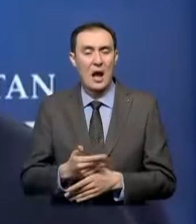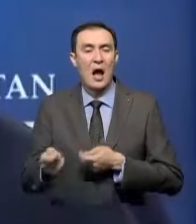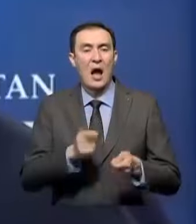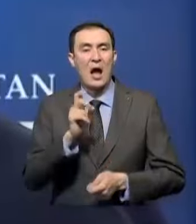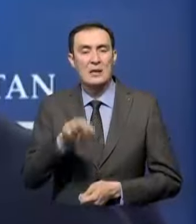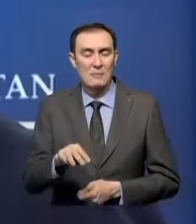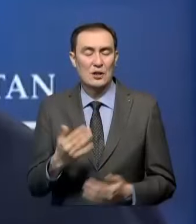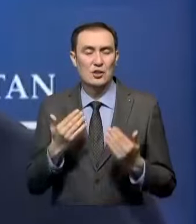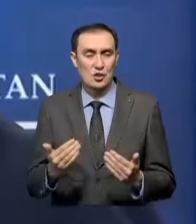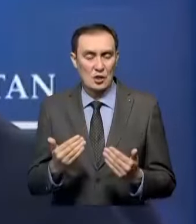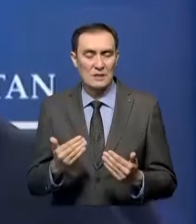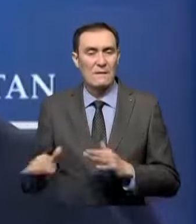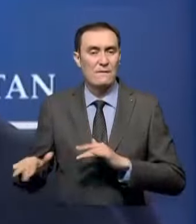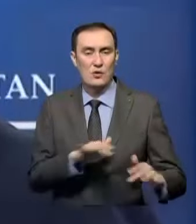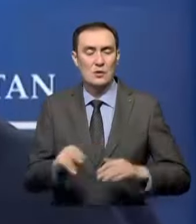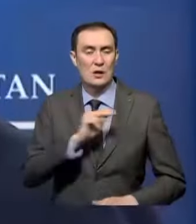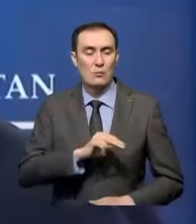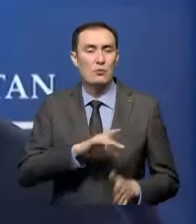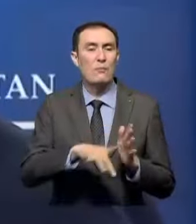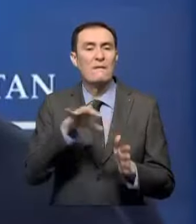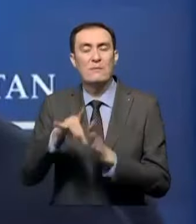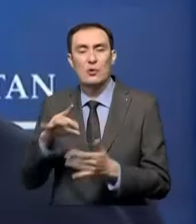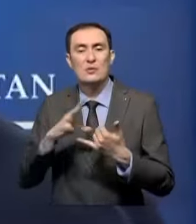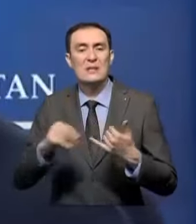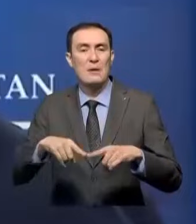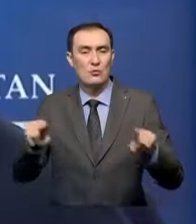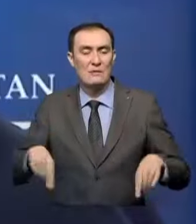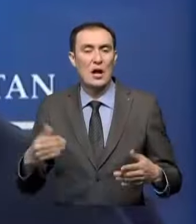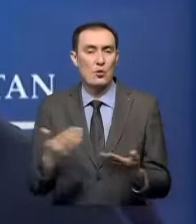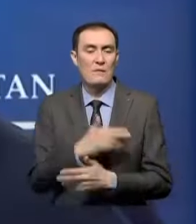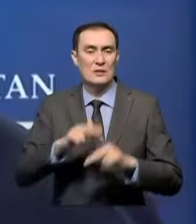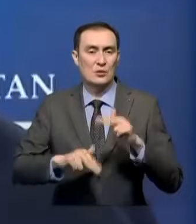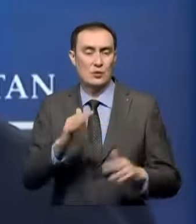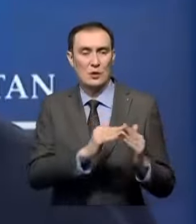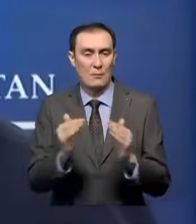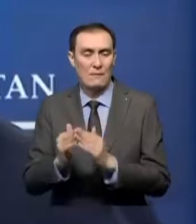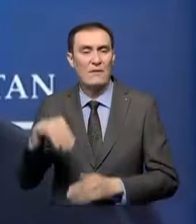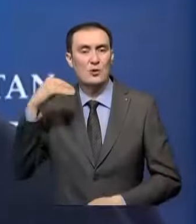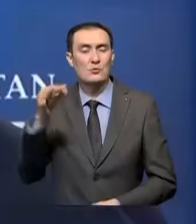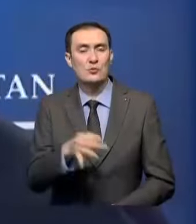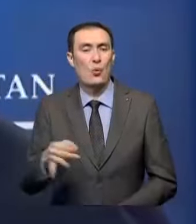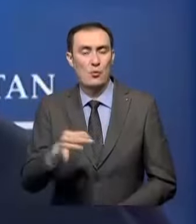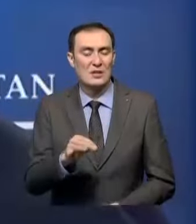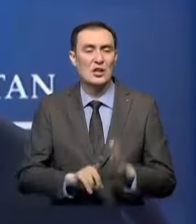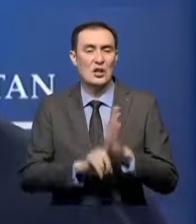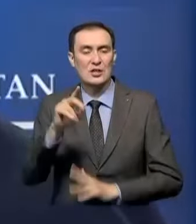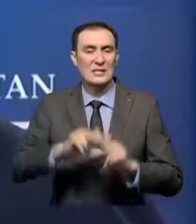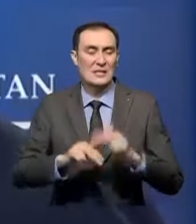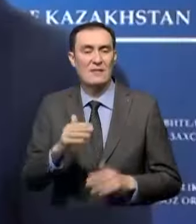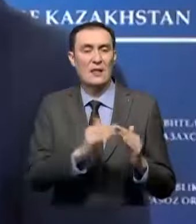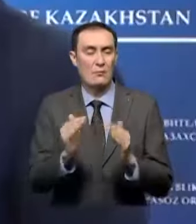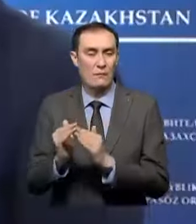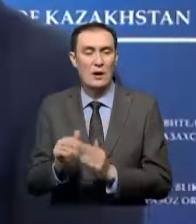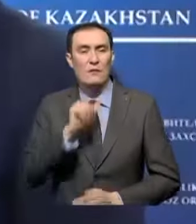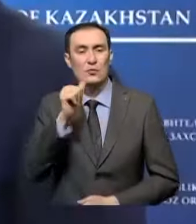Акиматами уже сейчас ведется работа по выбору земельных участков для новой застройки. В Актюбинской области уже начато строительство домов.